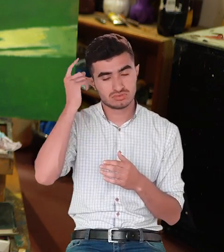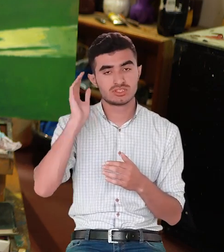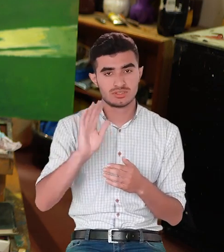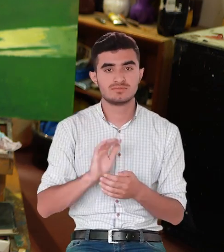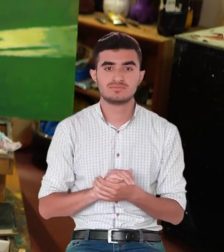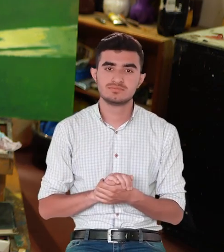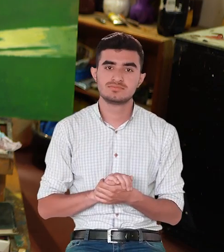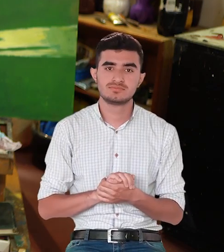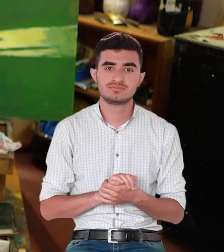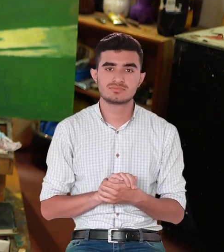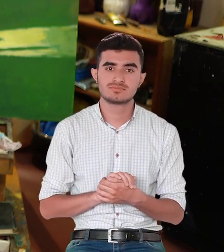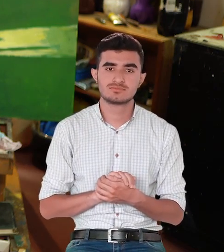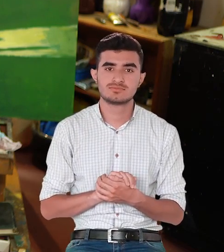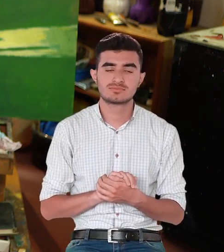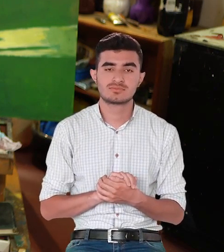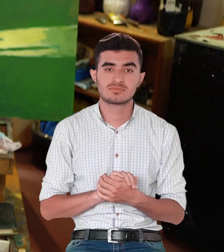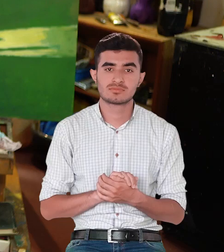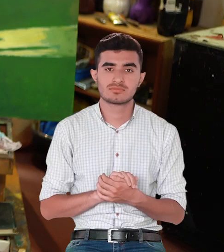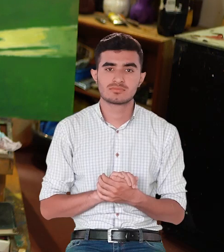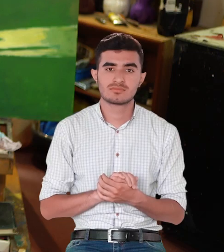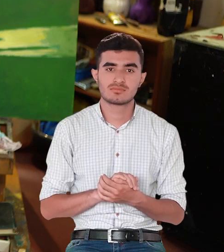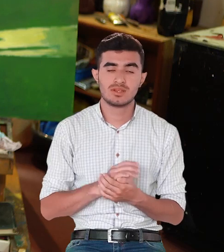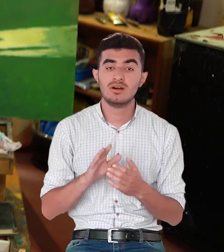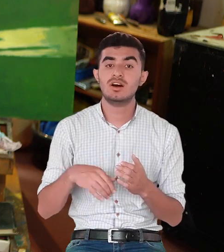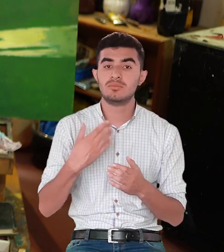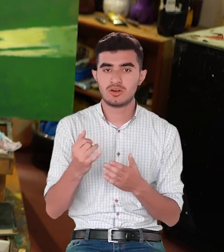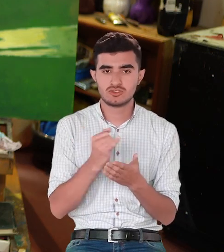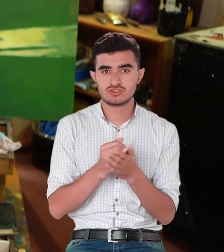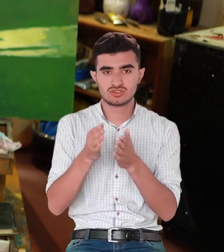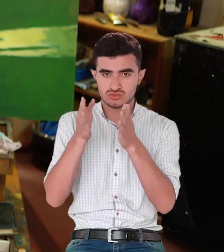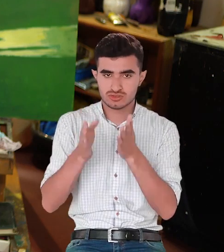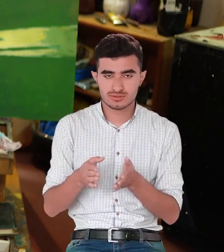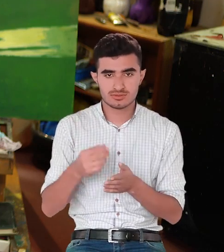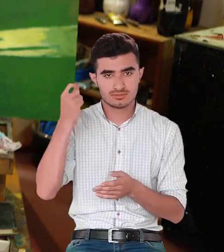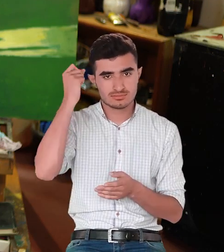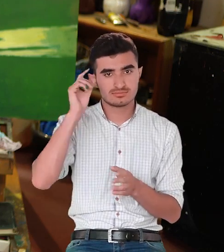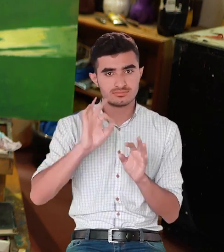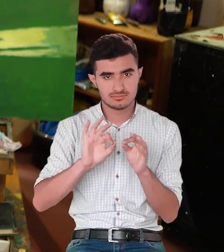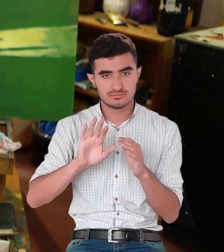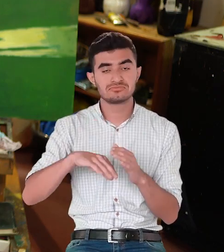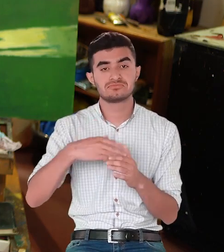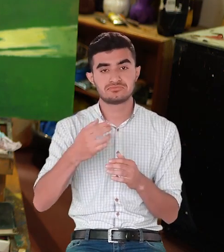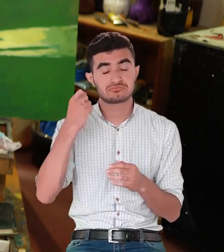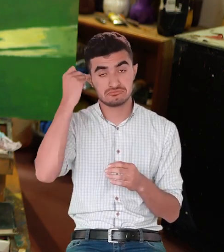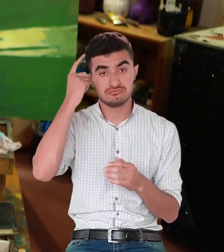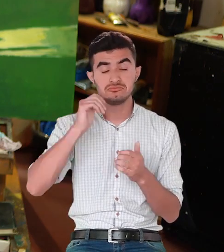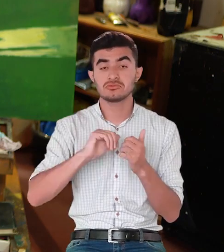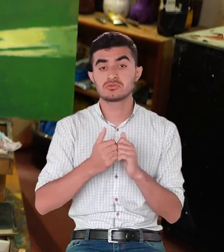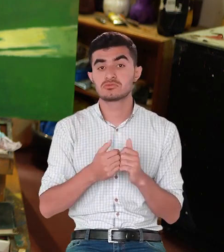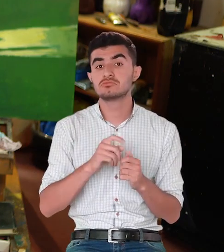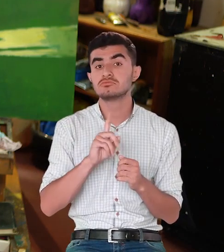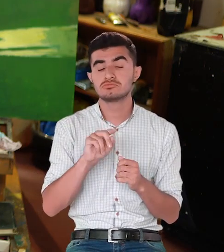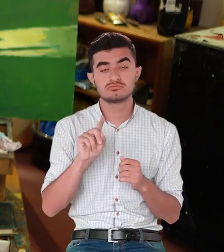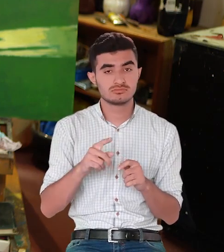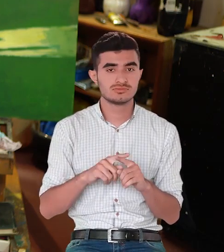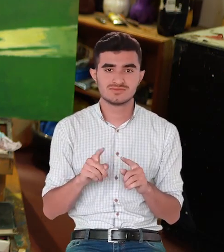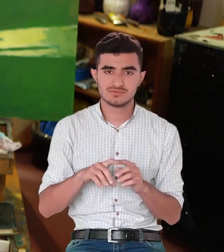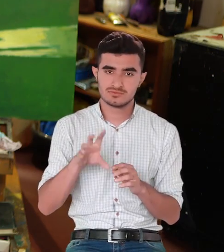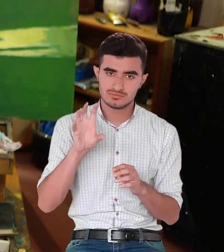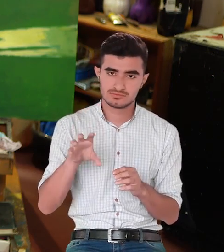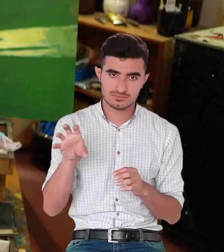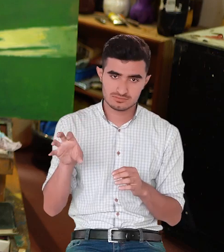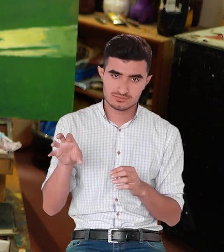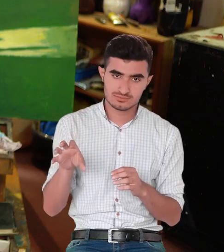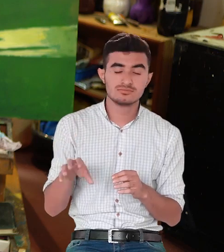ہیں، ان کی اسٹرکچر تو اندر وہی ہے، صرف اس کے چند ایک جگہ وہ زیادہ ہو جاتے. اسی طرح پتلا